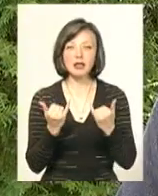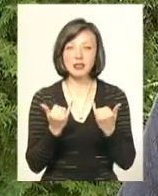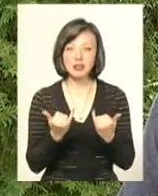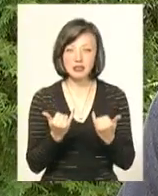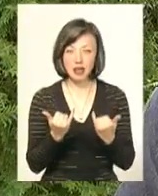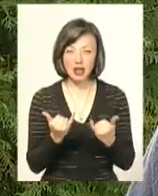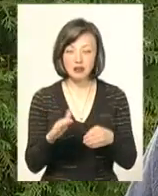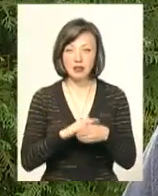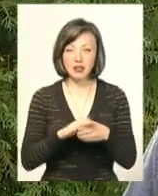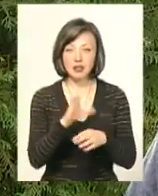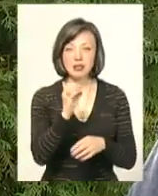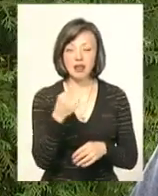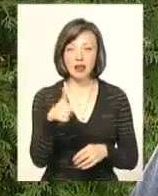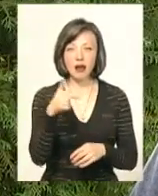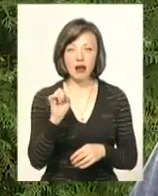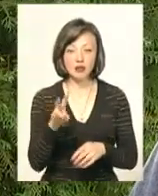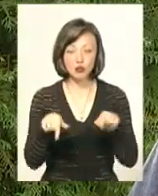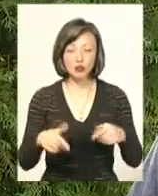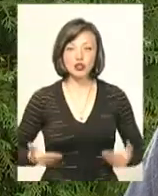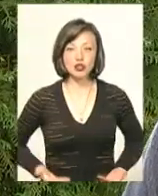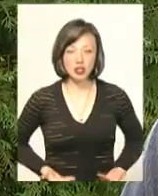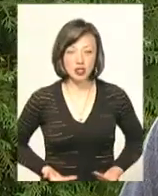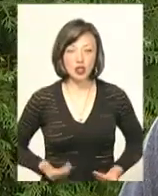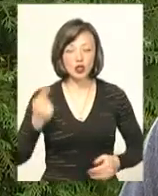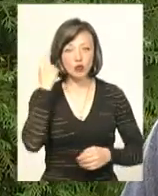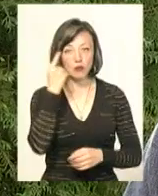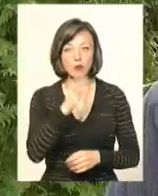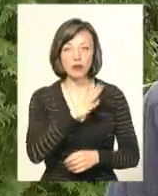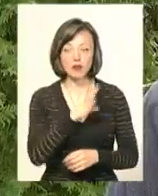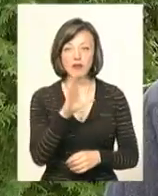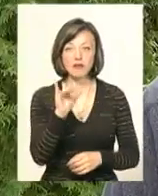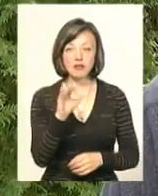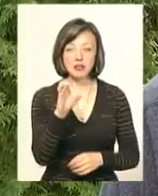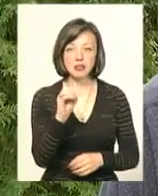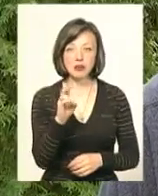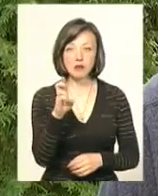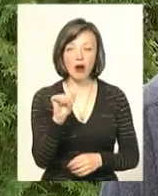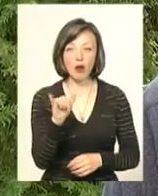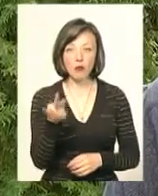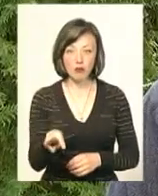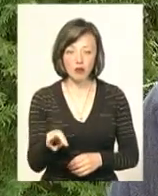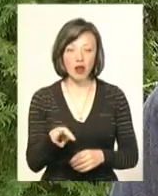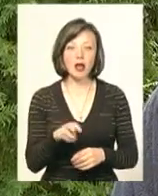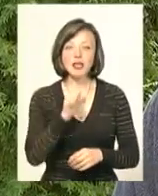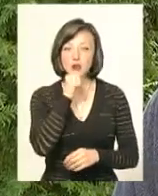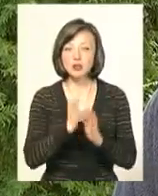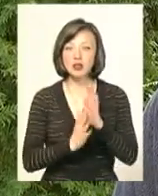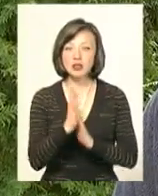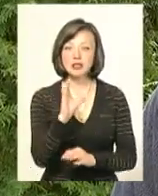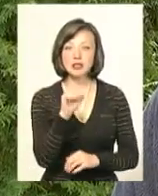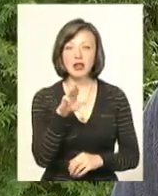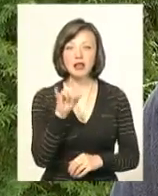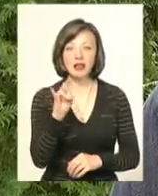них прізвище Сейген. Но коли вони тут жили, він думає, що були Лісенбаум. Дідусь народився у Сатонові, зростав десь